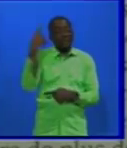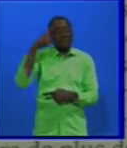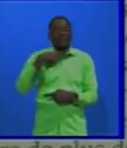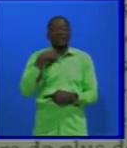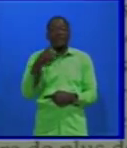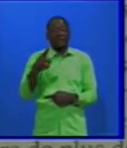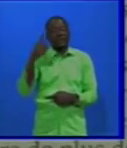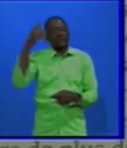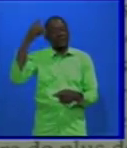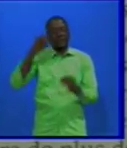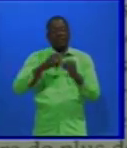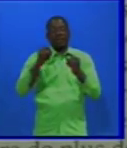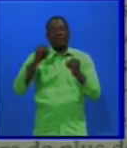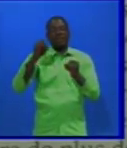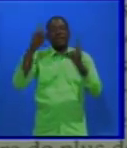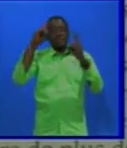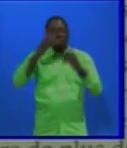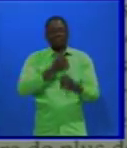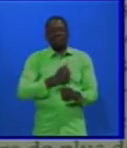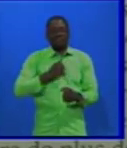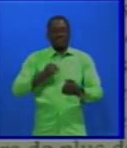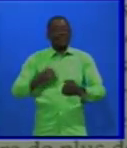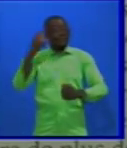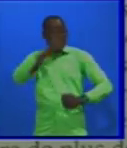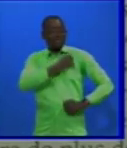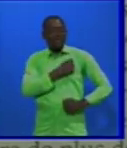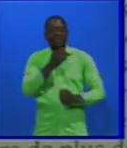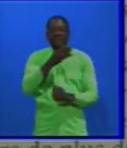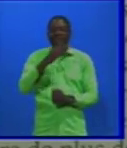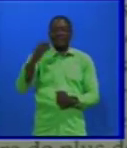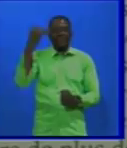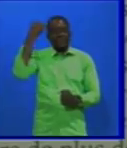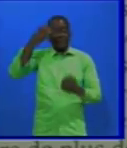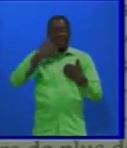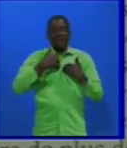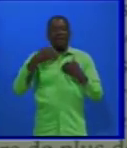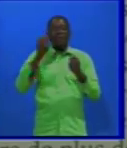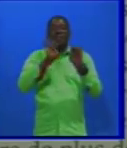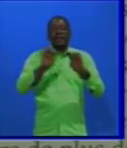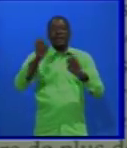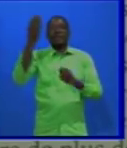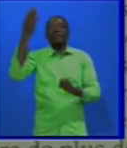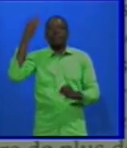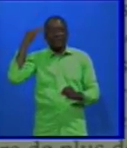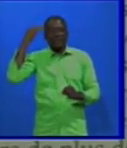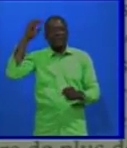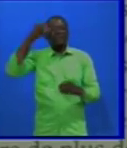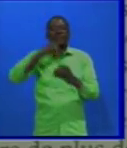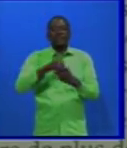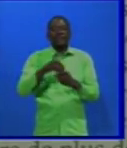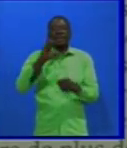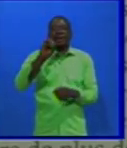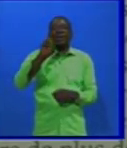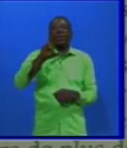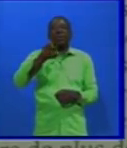chandelle, un compliment à l'armée burkinabé qui a déjoué mercredi dernier une embuscade à Oussi,